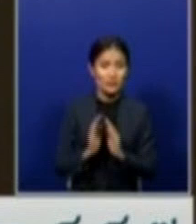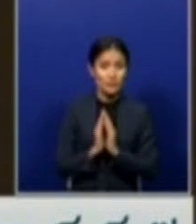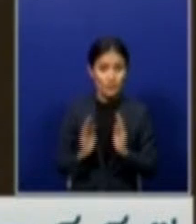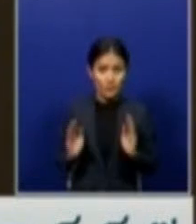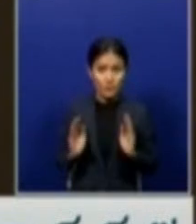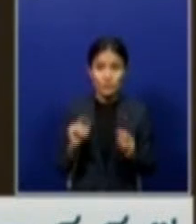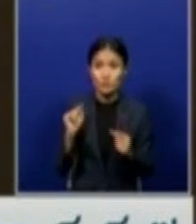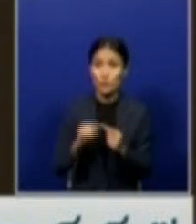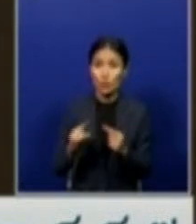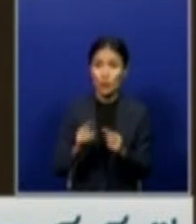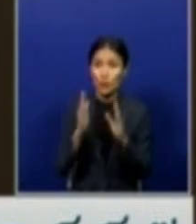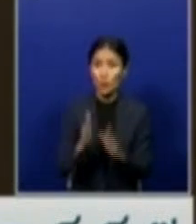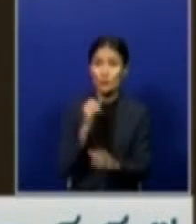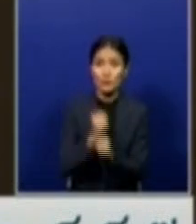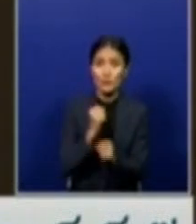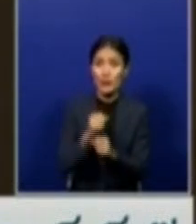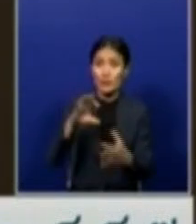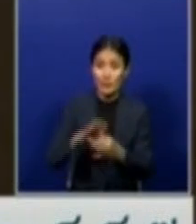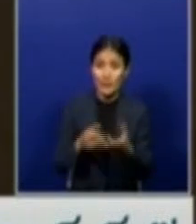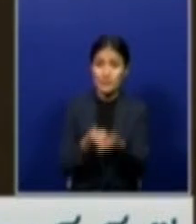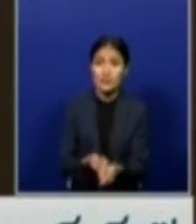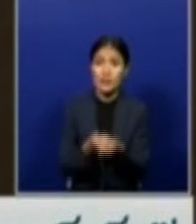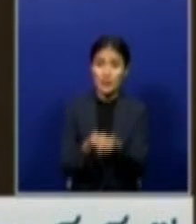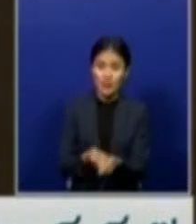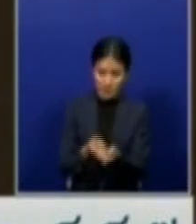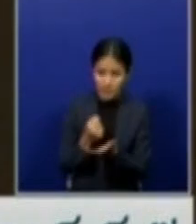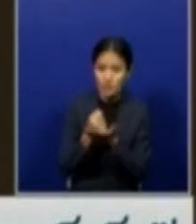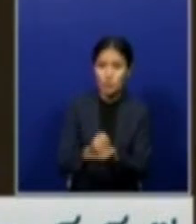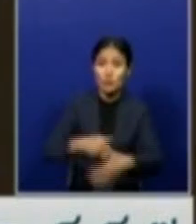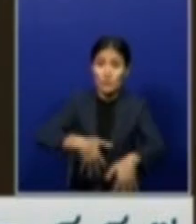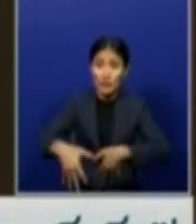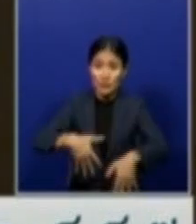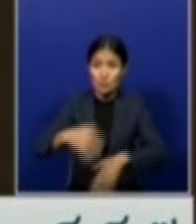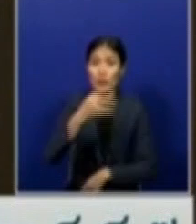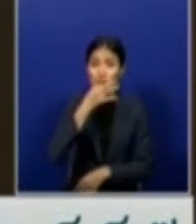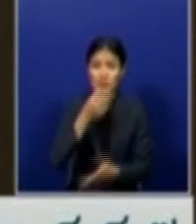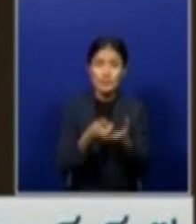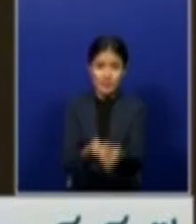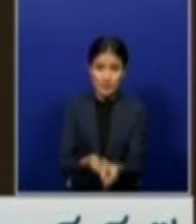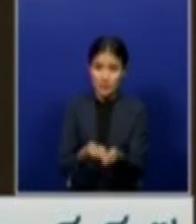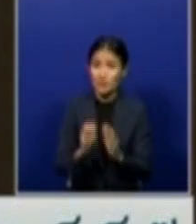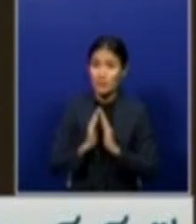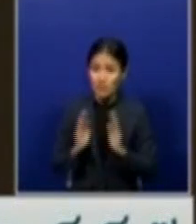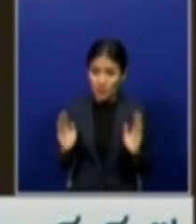งานทางด้านเกษตรนะครับที่ได้ช่วยดูแลเกษตรกรนะครับให้ได้รับการเยียวยารวมไปถึงด้านของ